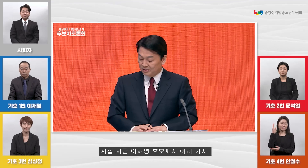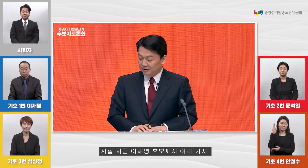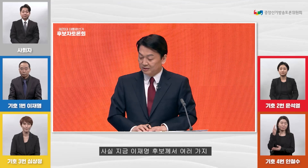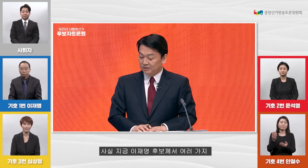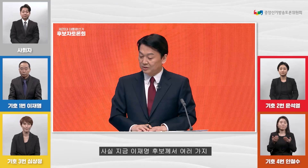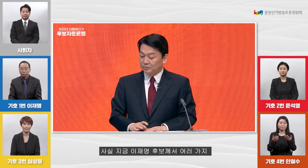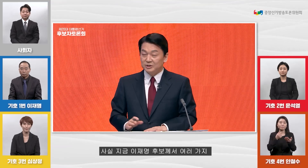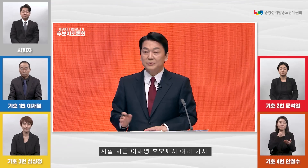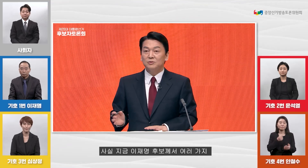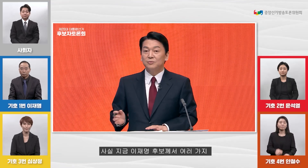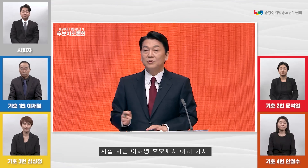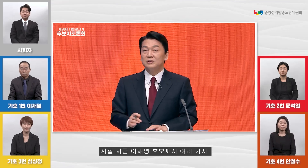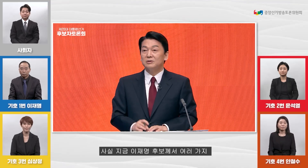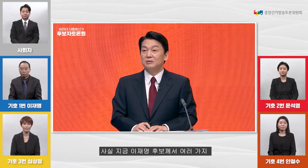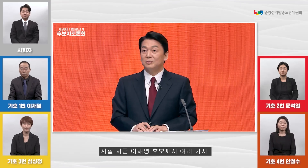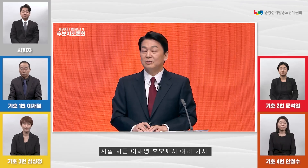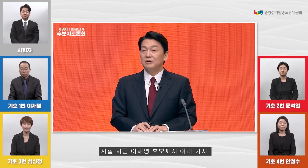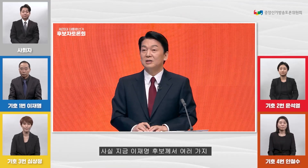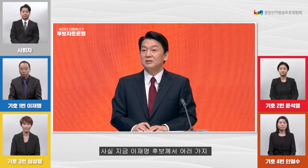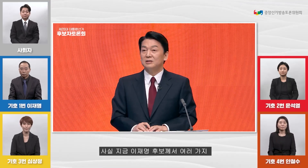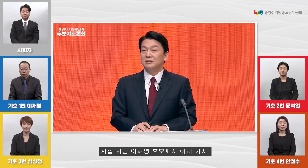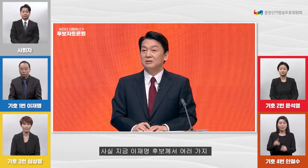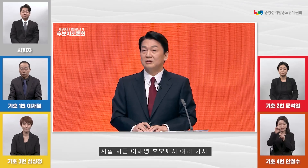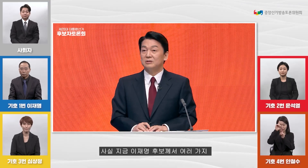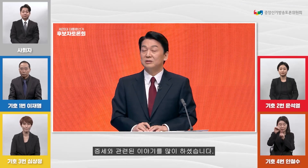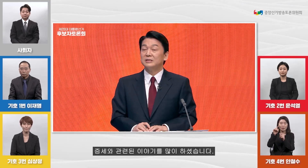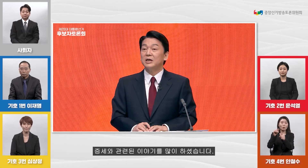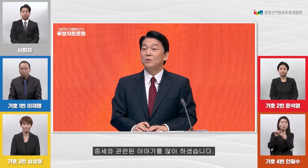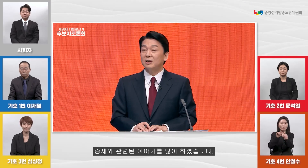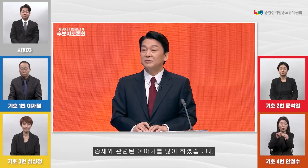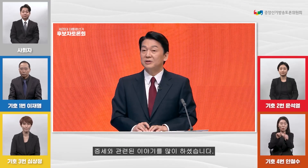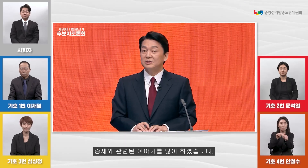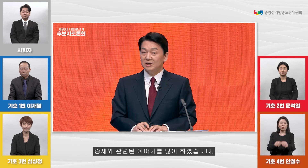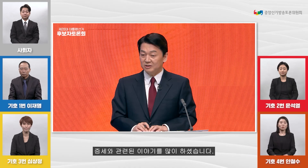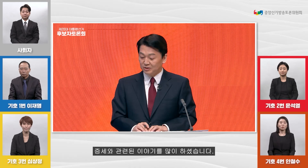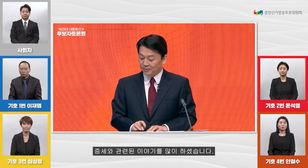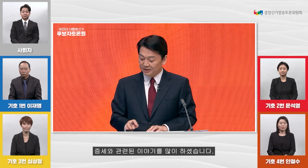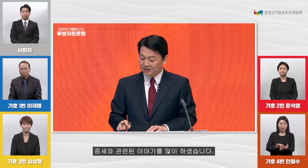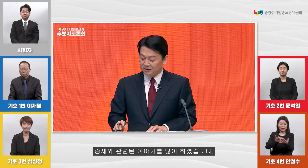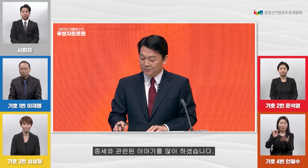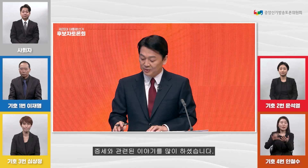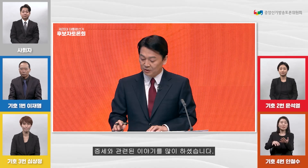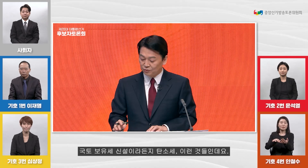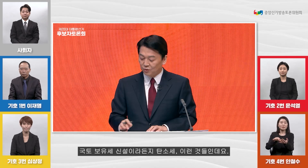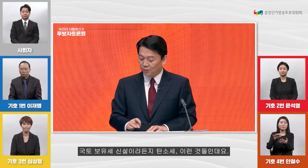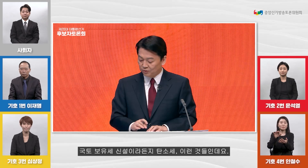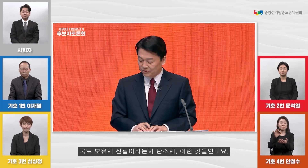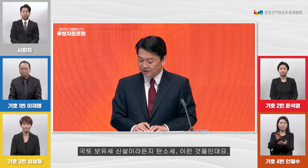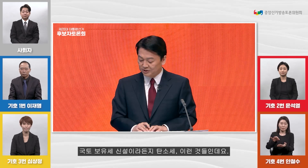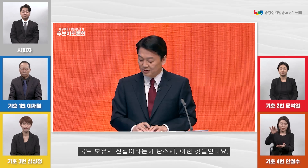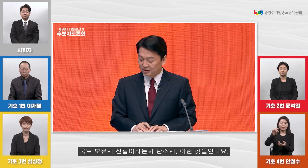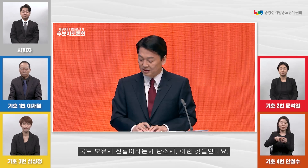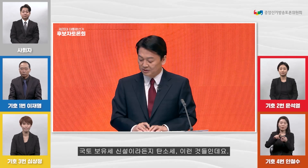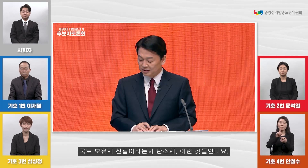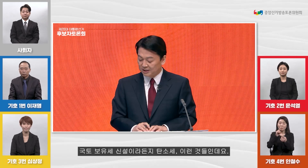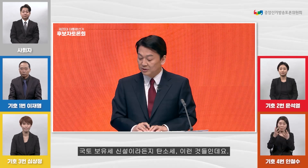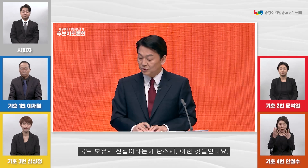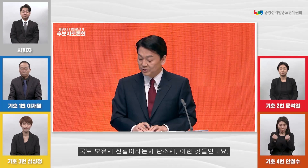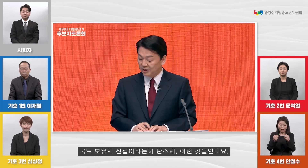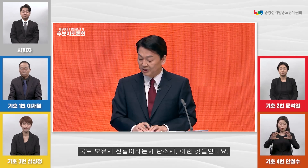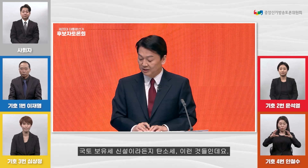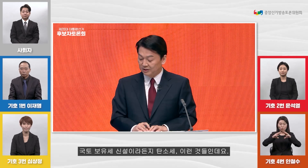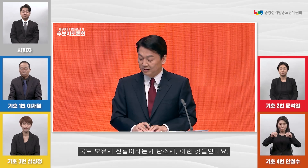사실 지금 이재명 후보께서 뭐 여러 가지 증세 관련된 이야기들을 많이 하셨습니다. 국토보유세